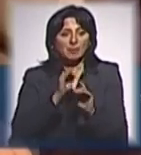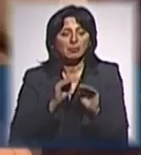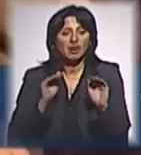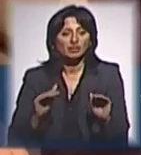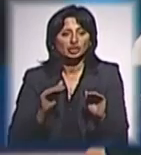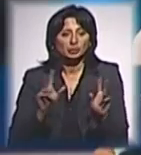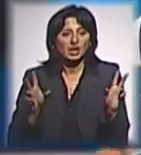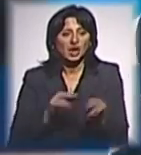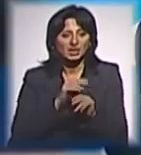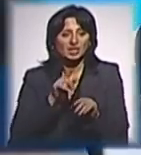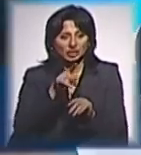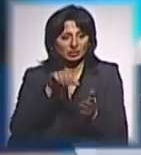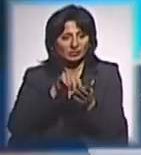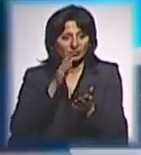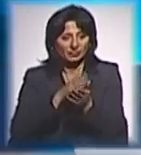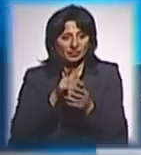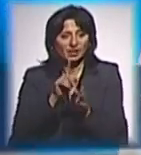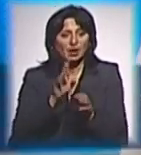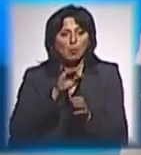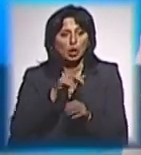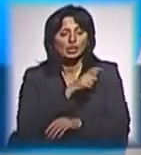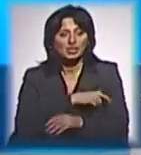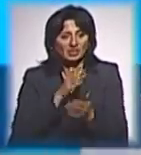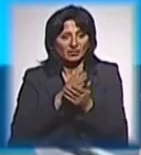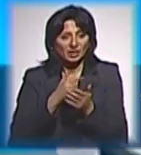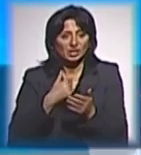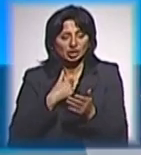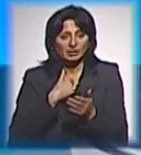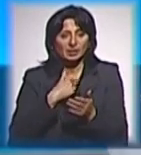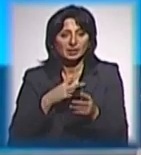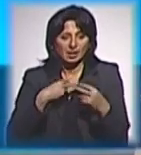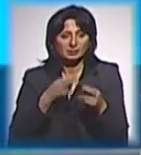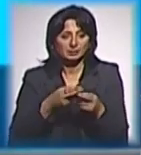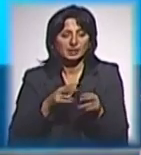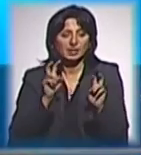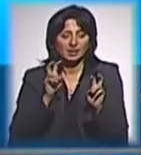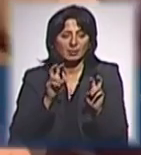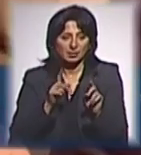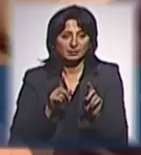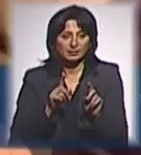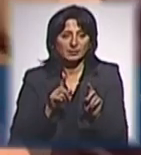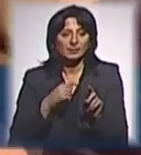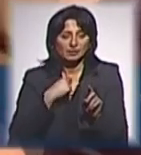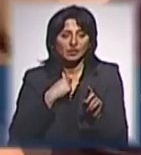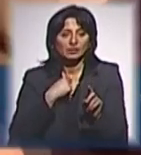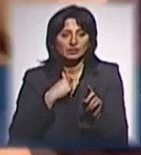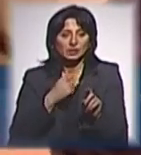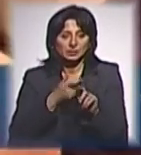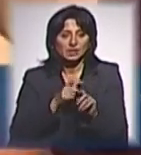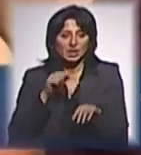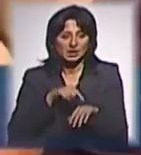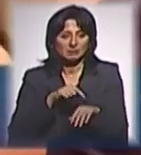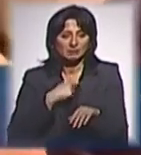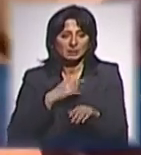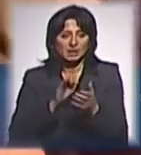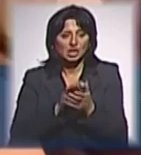ბავშვების გადარჩენის აქცია, თითოცინცაძის ჩვენი საერთო მეგობრის, კი ბატონო, სახელობის ფონდი და ჩემთვისაც ნაცნობია